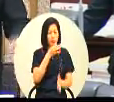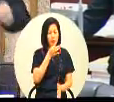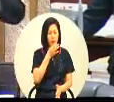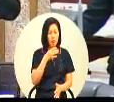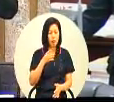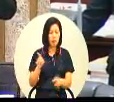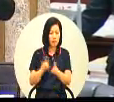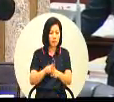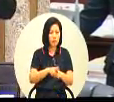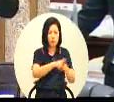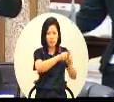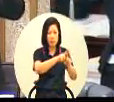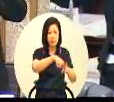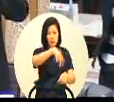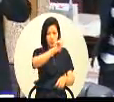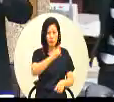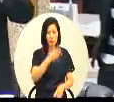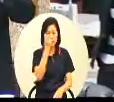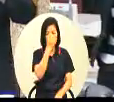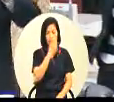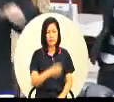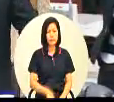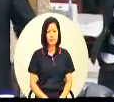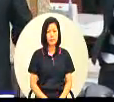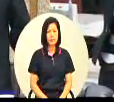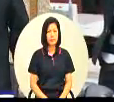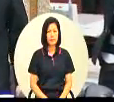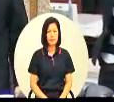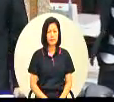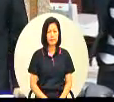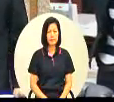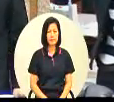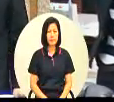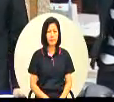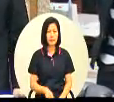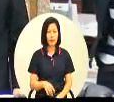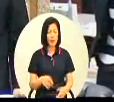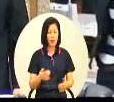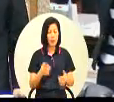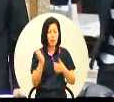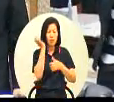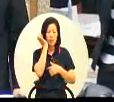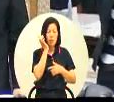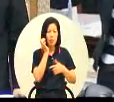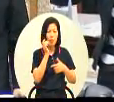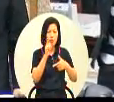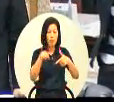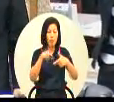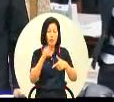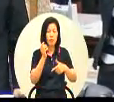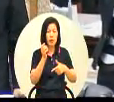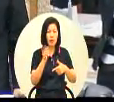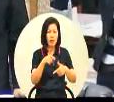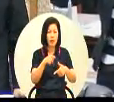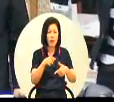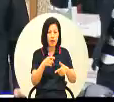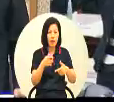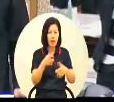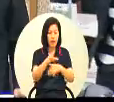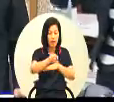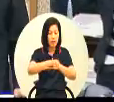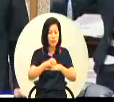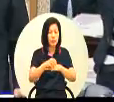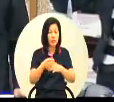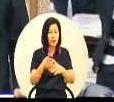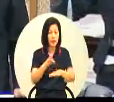长，我等你哦。 谢谢。 所有行经那附近的化学超车、挡车的司机，行经那附近的